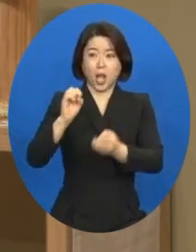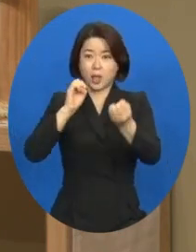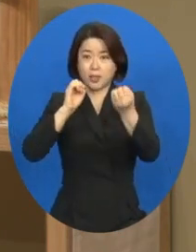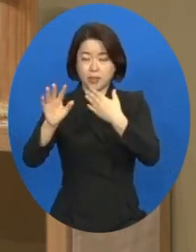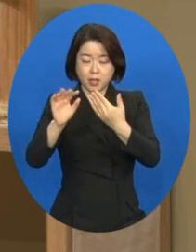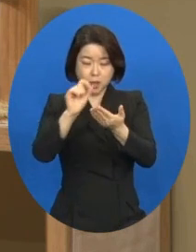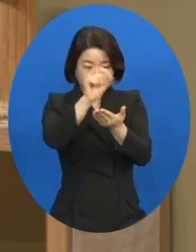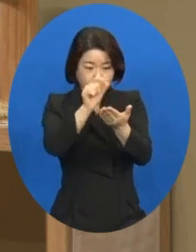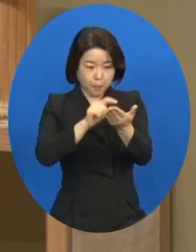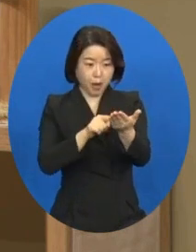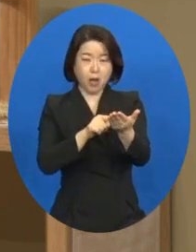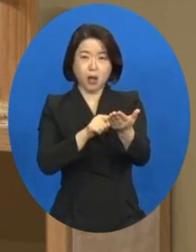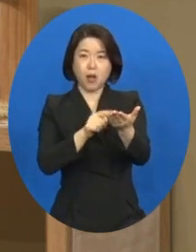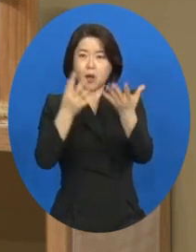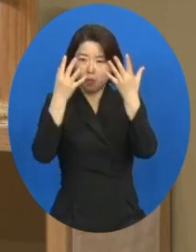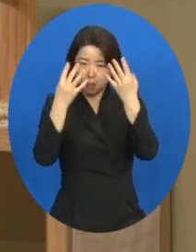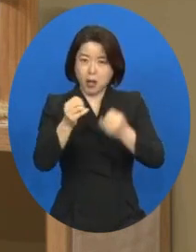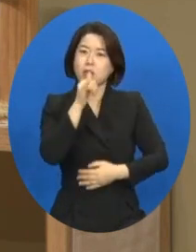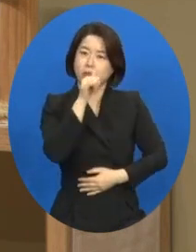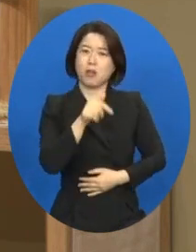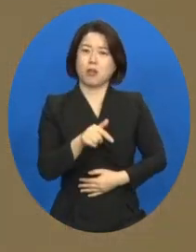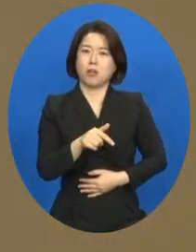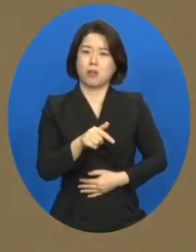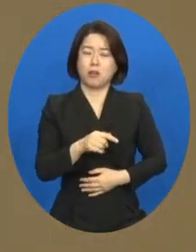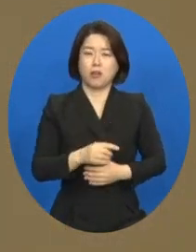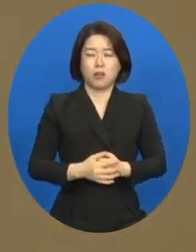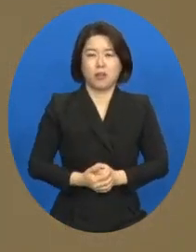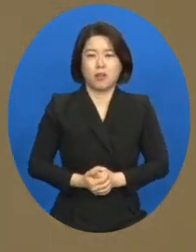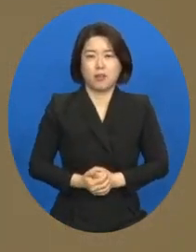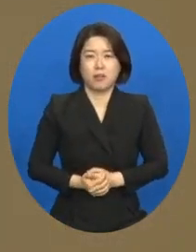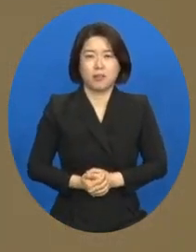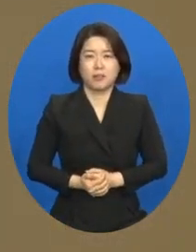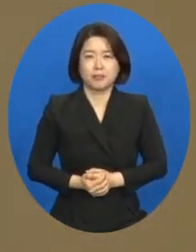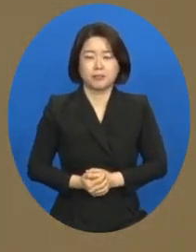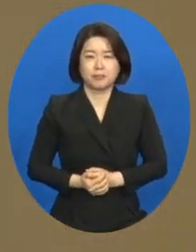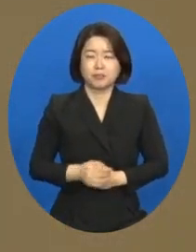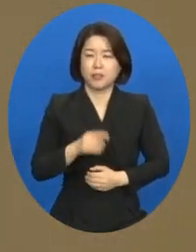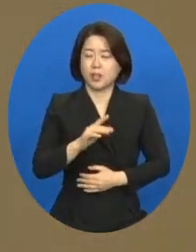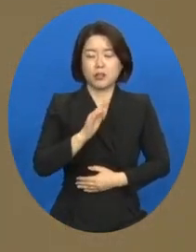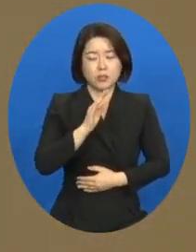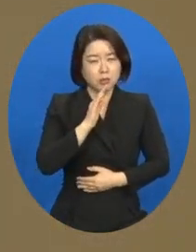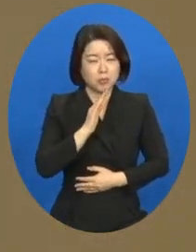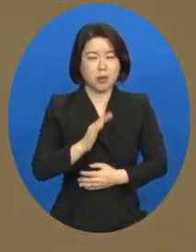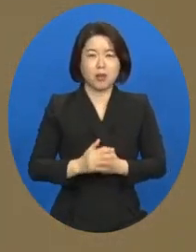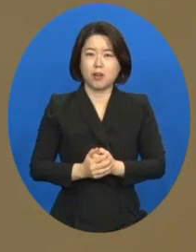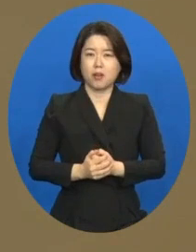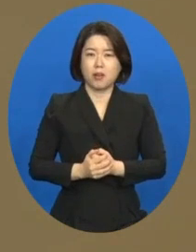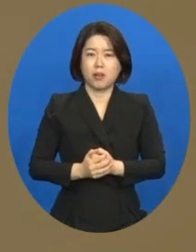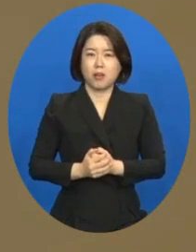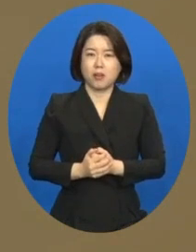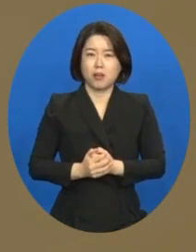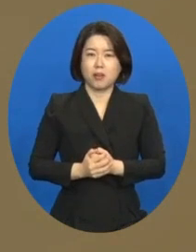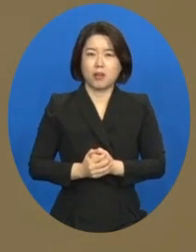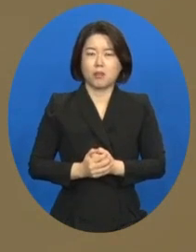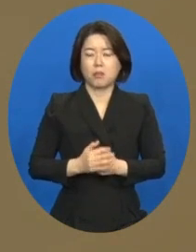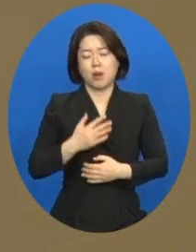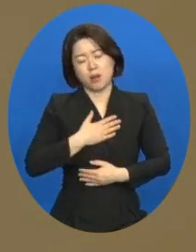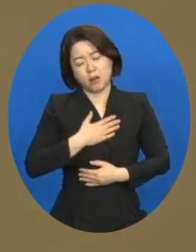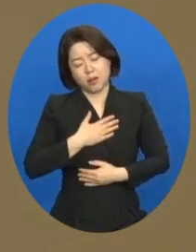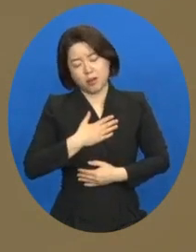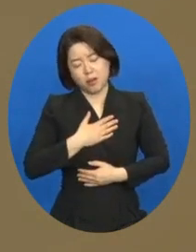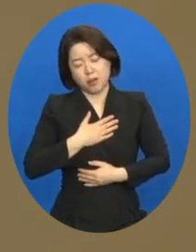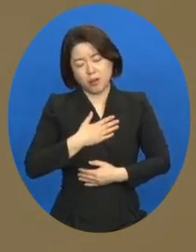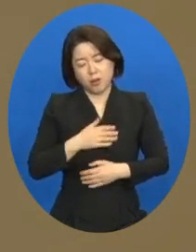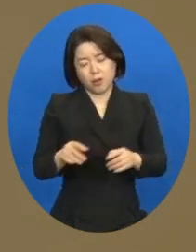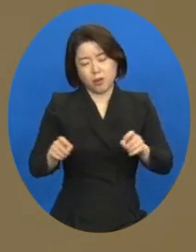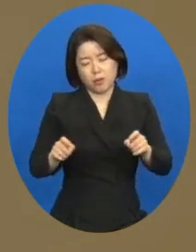대답하는 아이들이 상당수가 있다는 겁니다. 이건 정말 정말 가슴이 떨릴